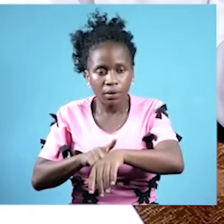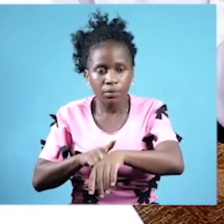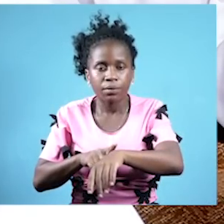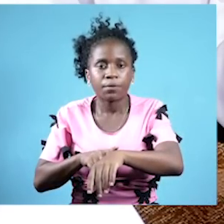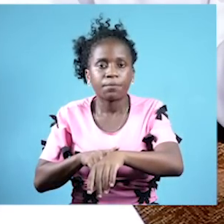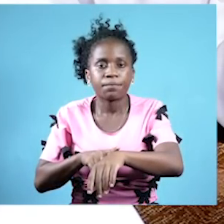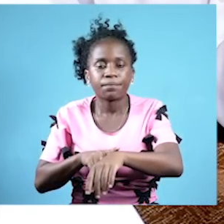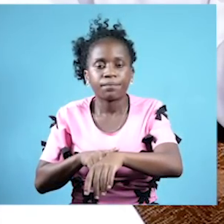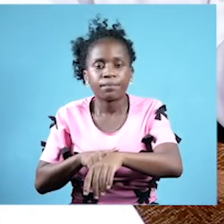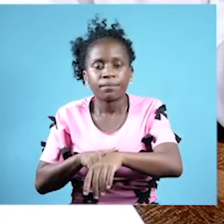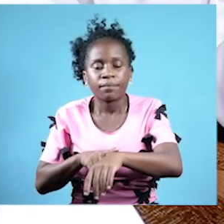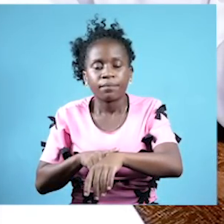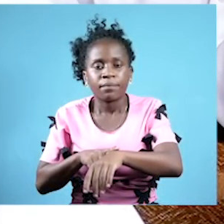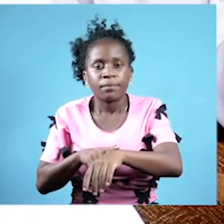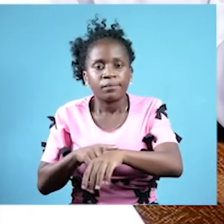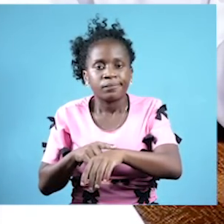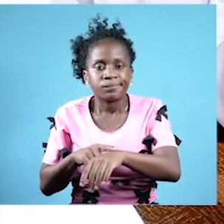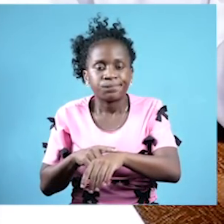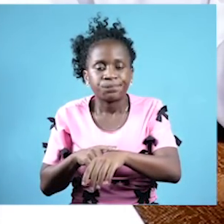Wakati wa